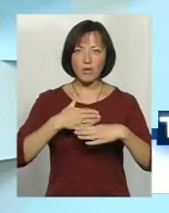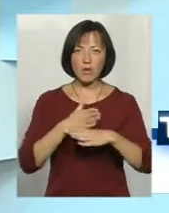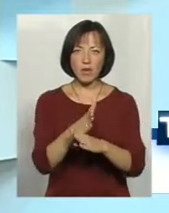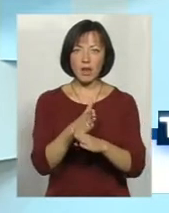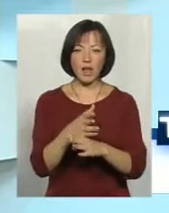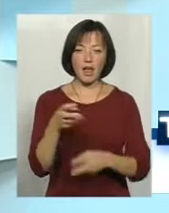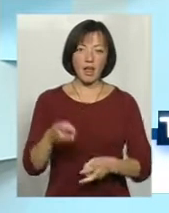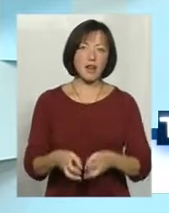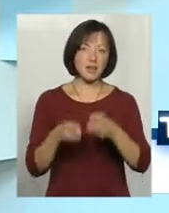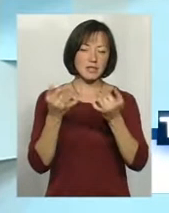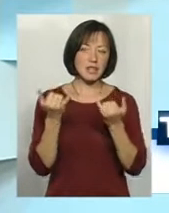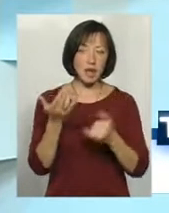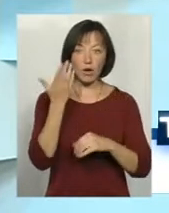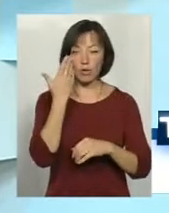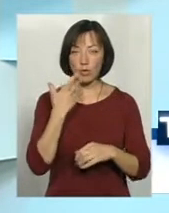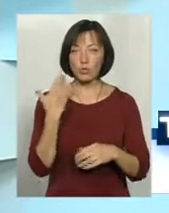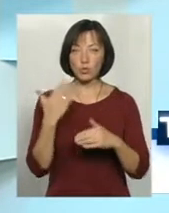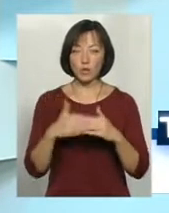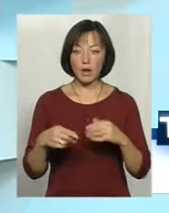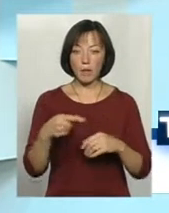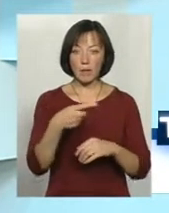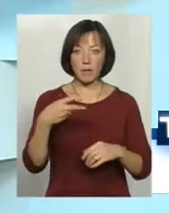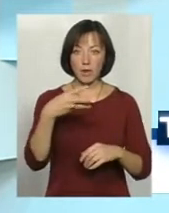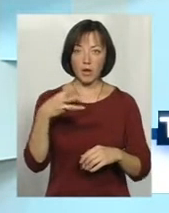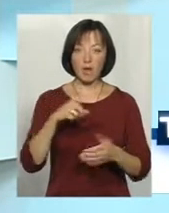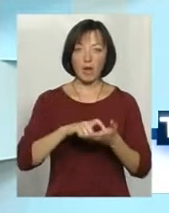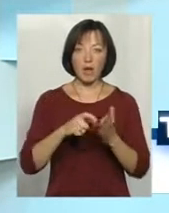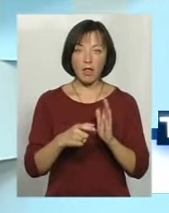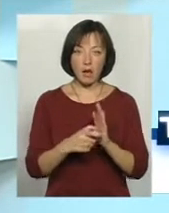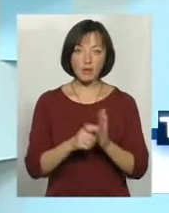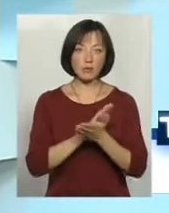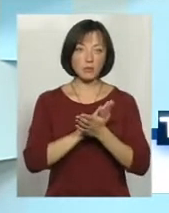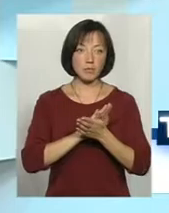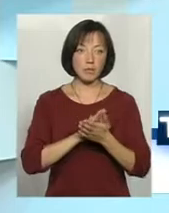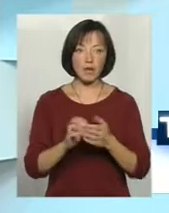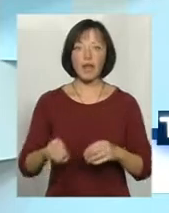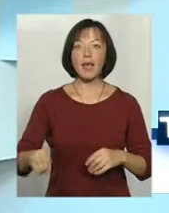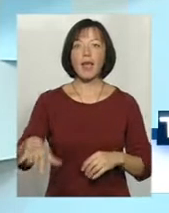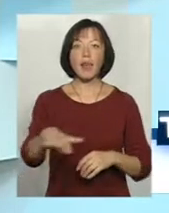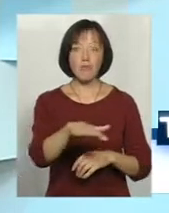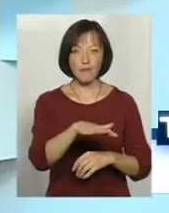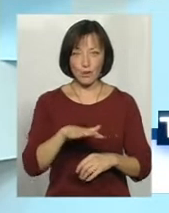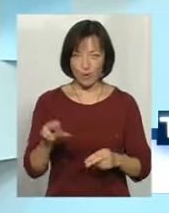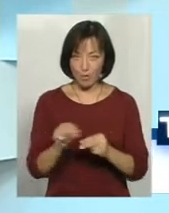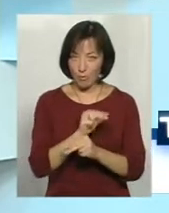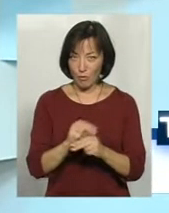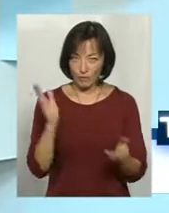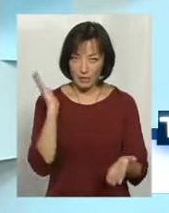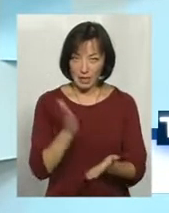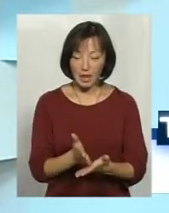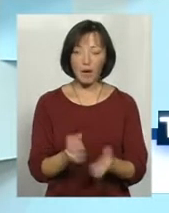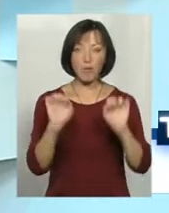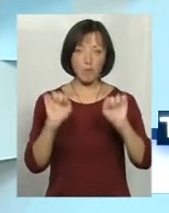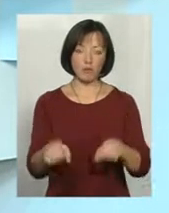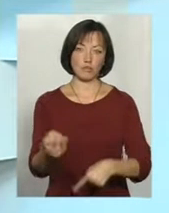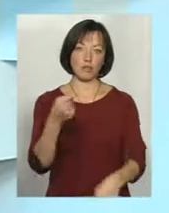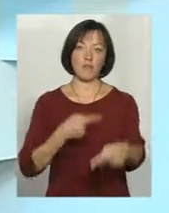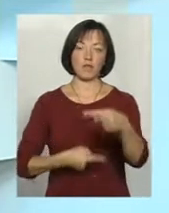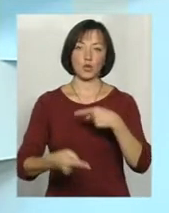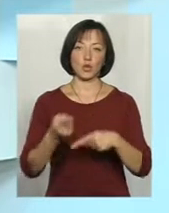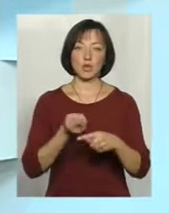ліфта. Зараз, коли вже етажі палати дихають європейським ремонтом, то тепер можна повернутися до